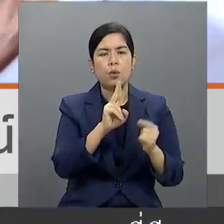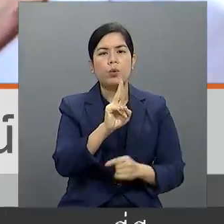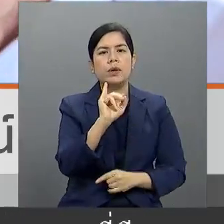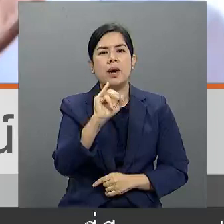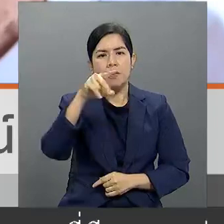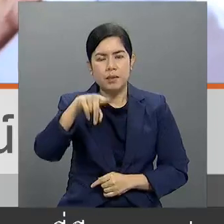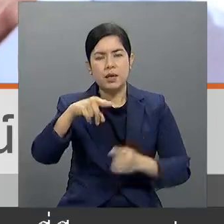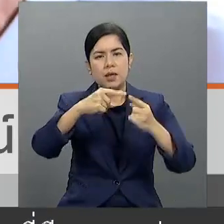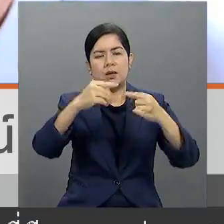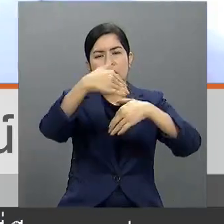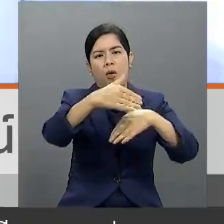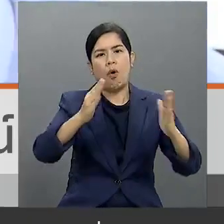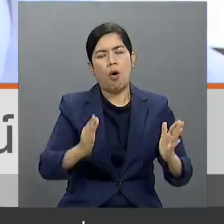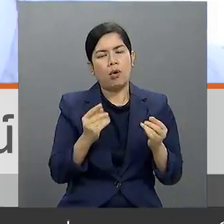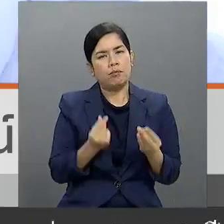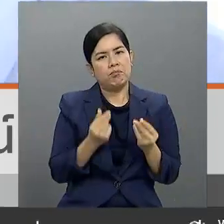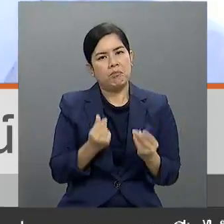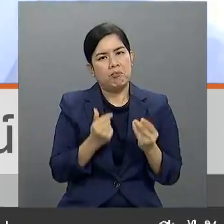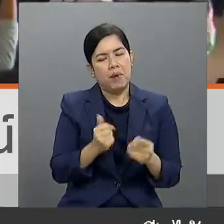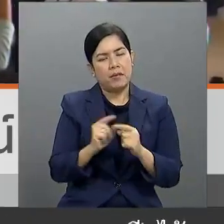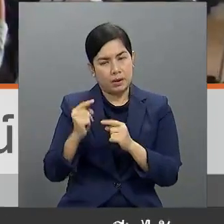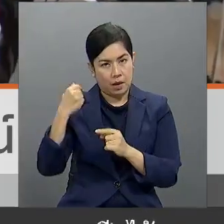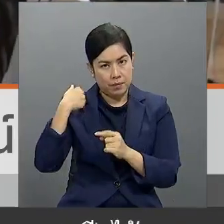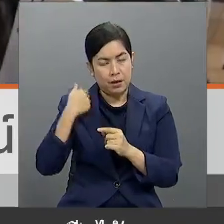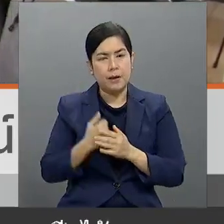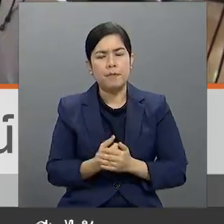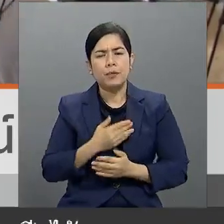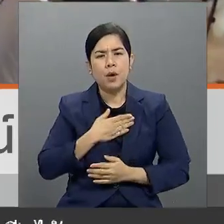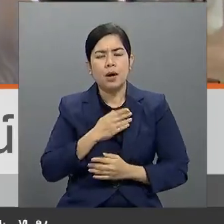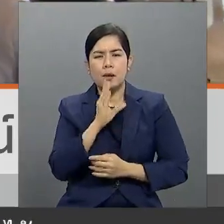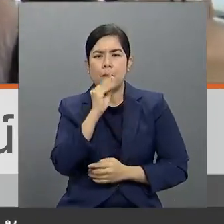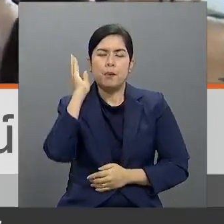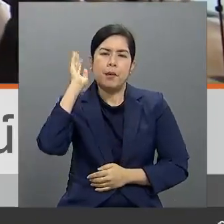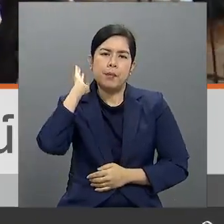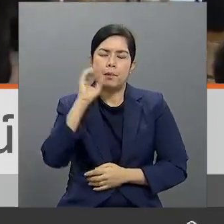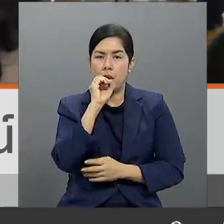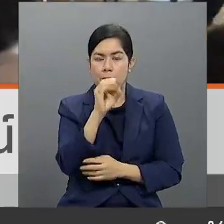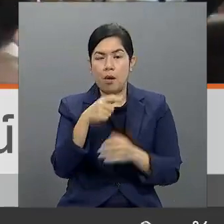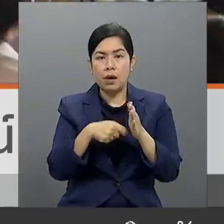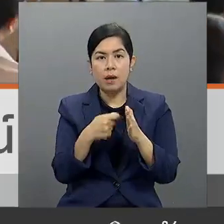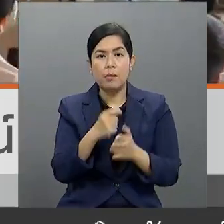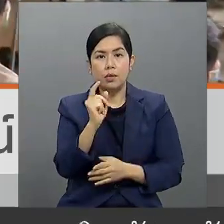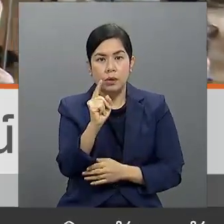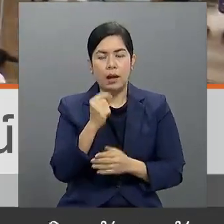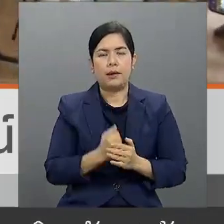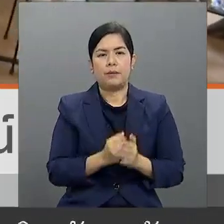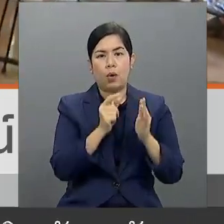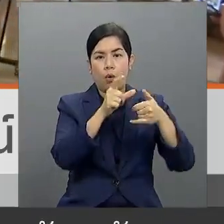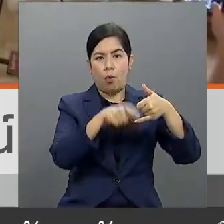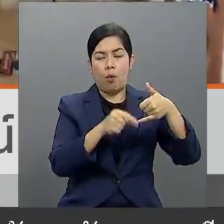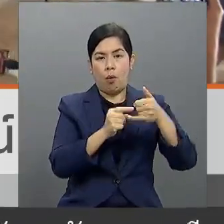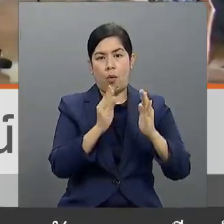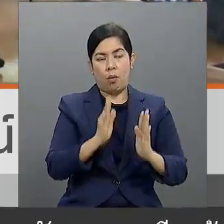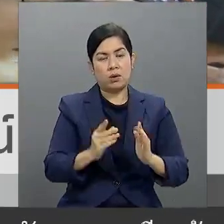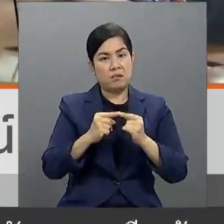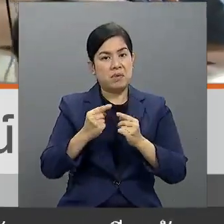การที่ออกมาแถลงข่าวเพราะต้องการจะบอกถึงบุคคลที่มีชื่อเสียงว่าการมาใช้บริการภายในสถานบันเทิงไม่ใช่เรื่องแปล